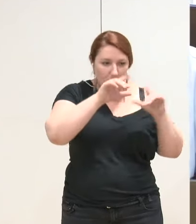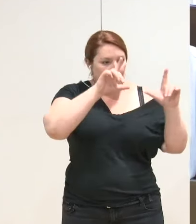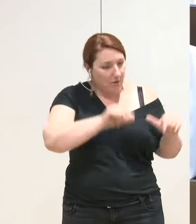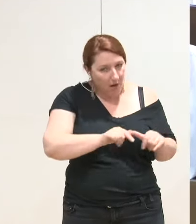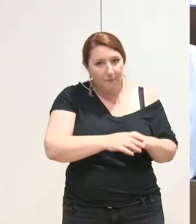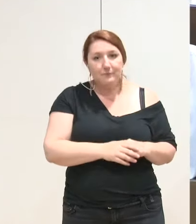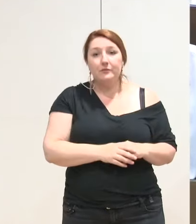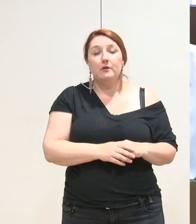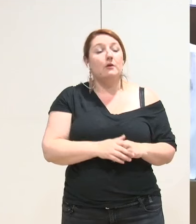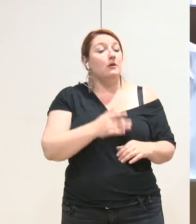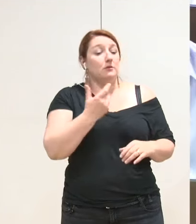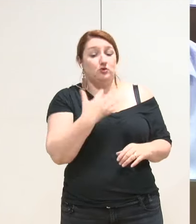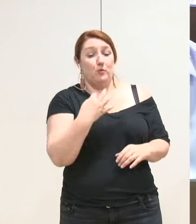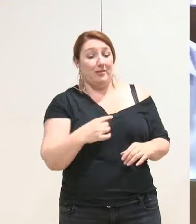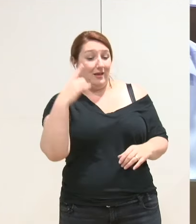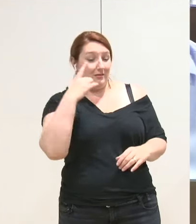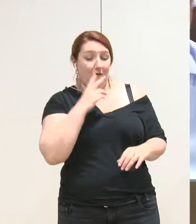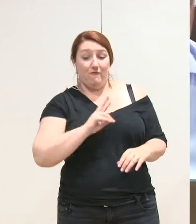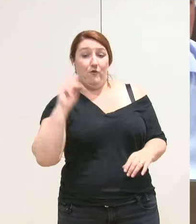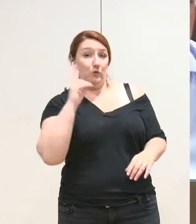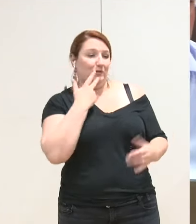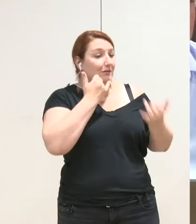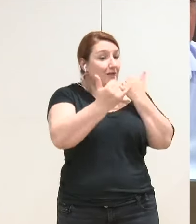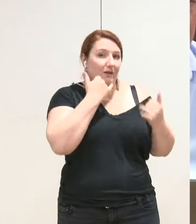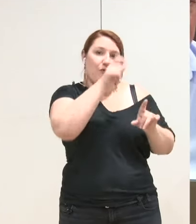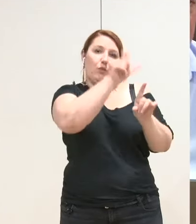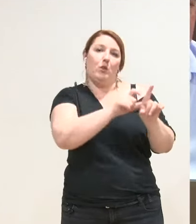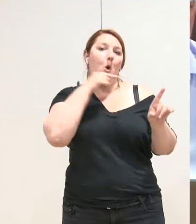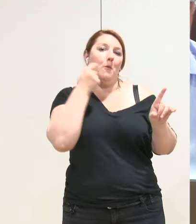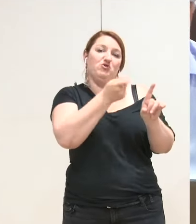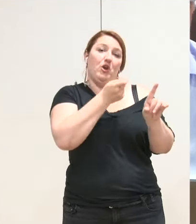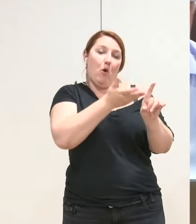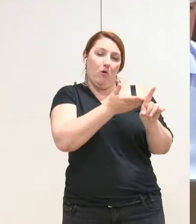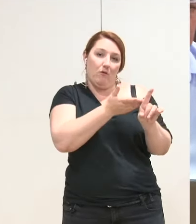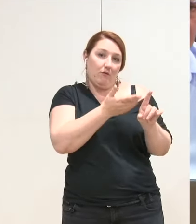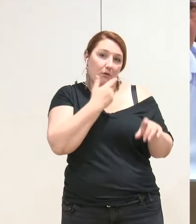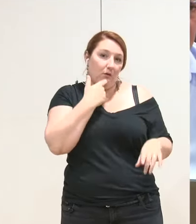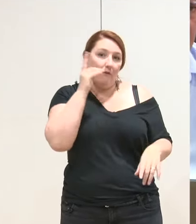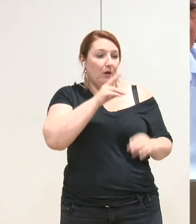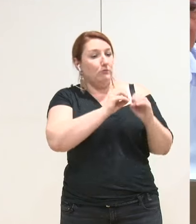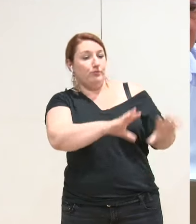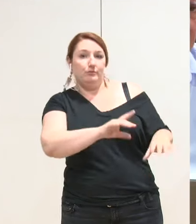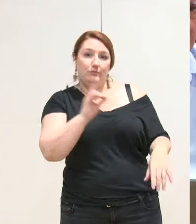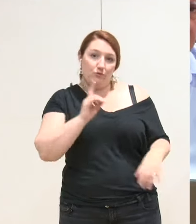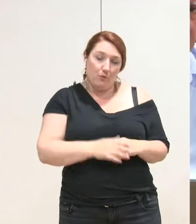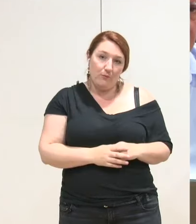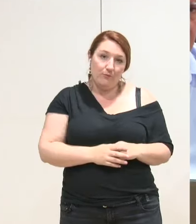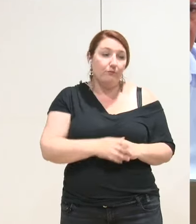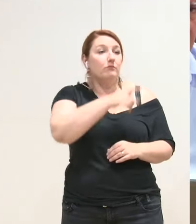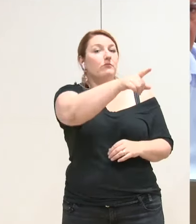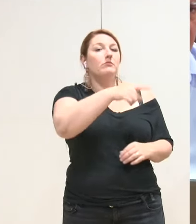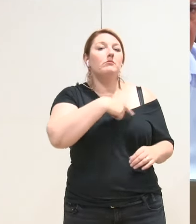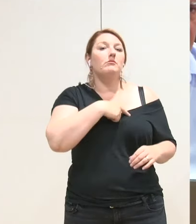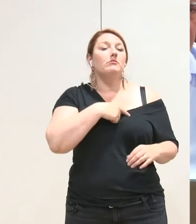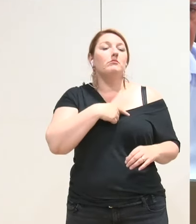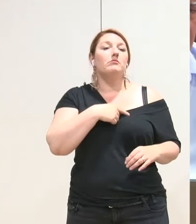eu euh le gérant la semaine dernière vendredi au téléphone donc vous voyez nous ne laissons pas tomber la petite fringale comme vous